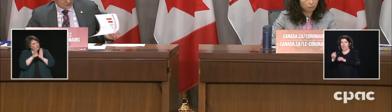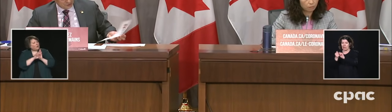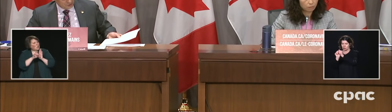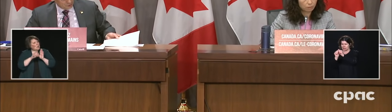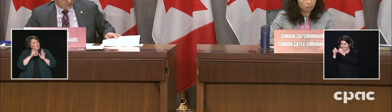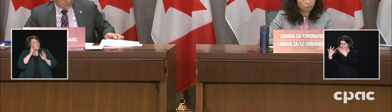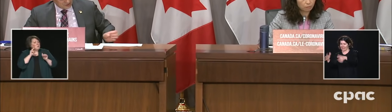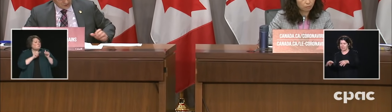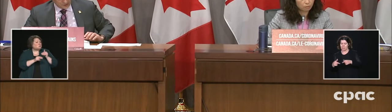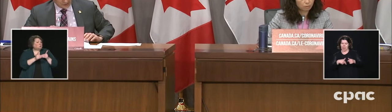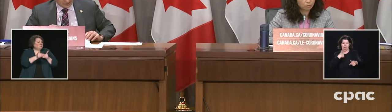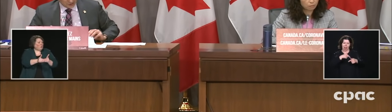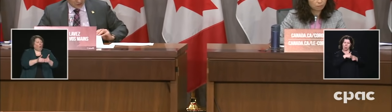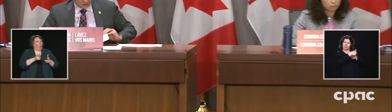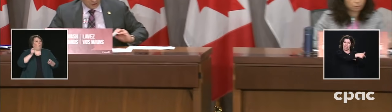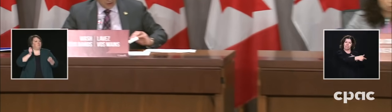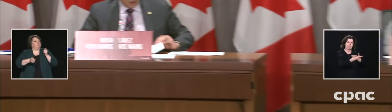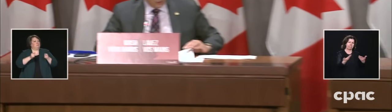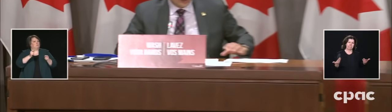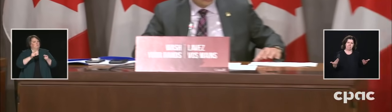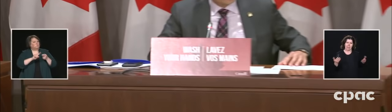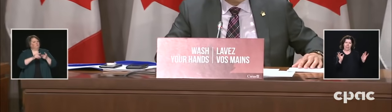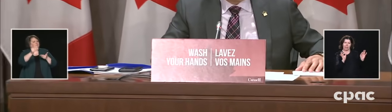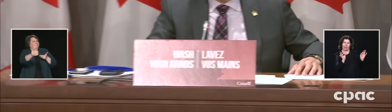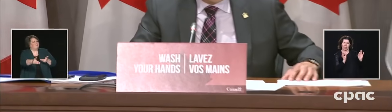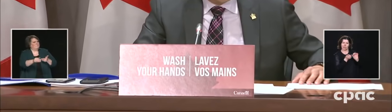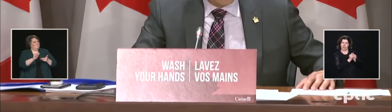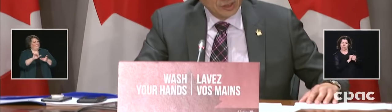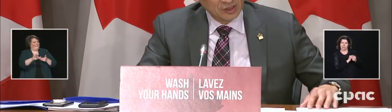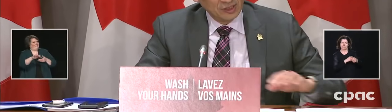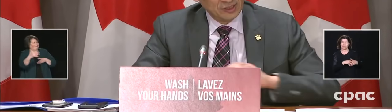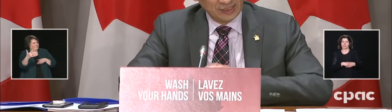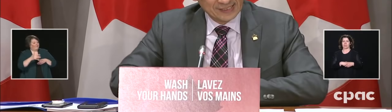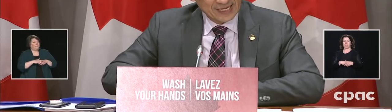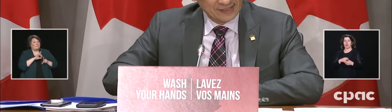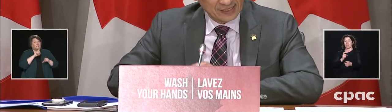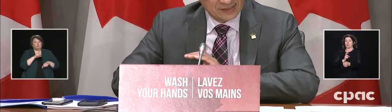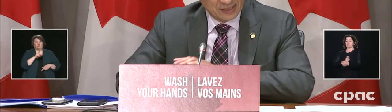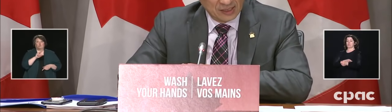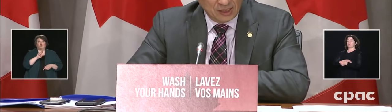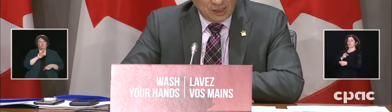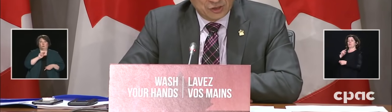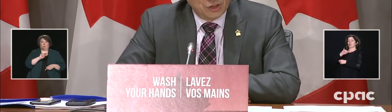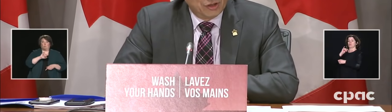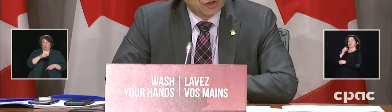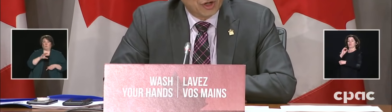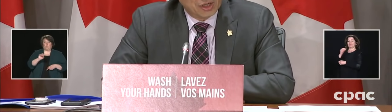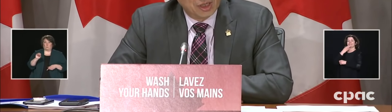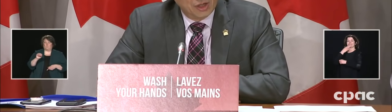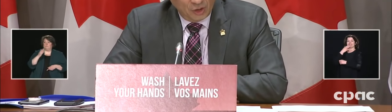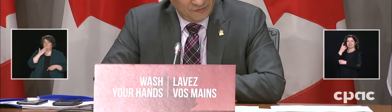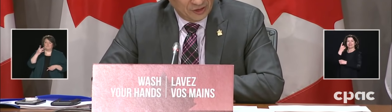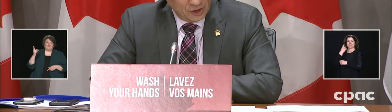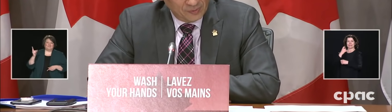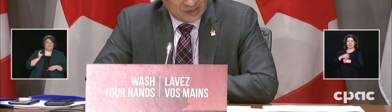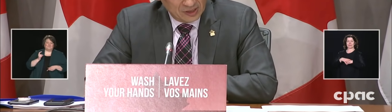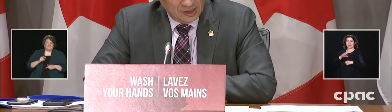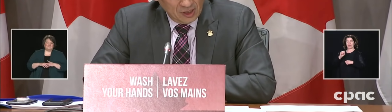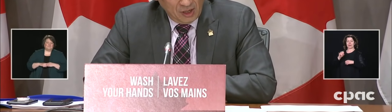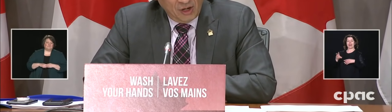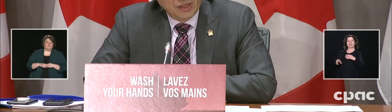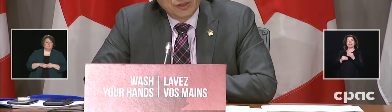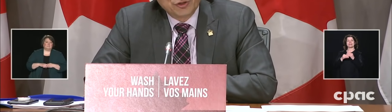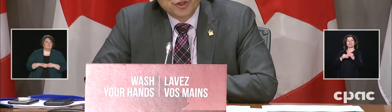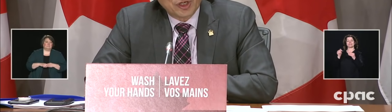Voici Dr. New. Merci pour la question. Oui, les diapositives dans les annexes sont encore en vigueur parce